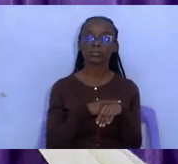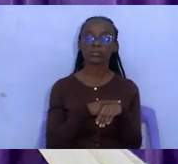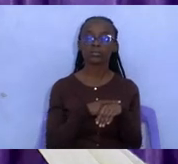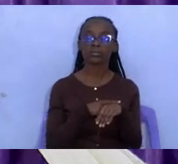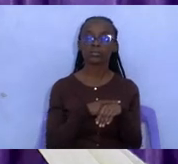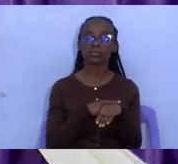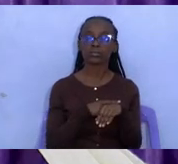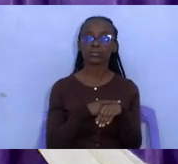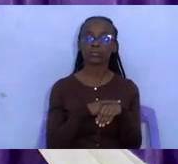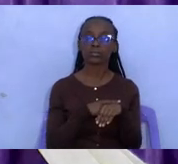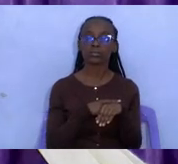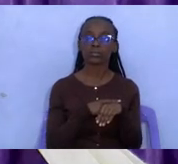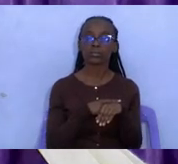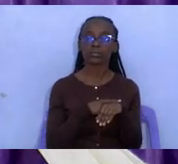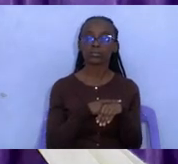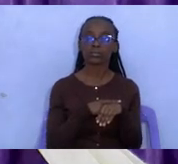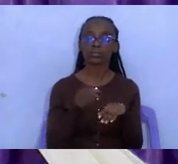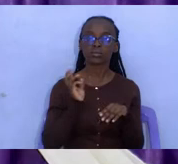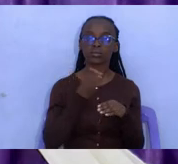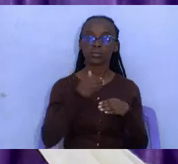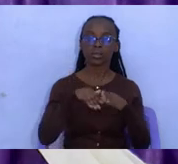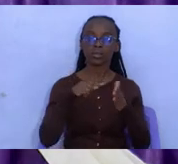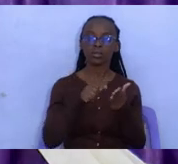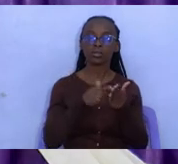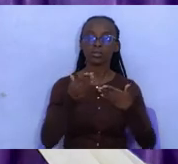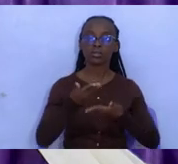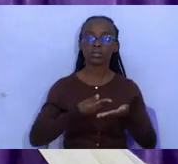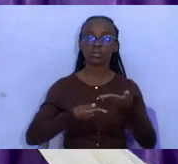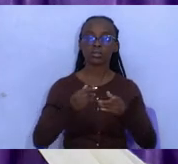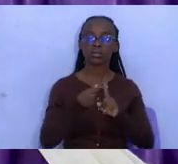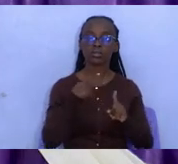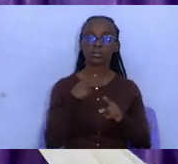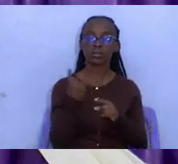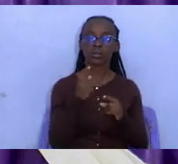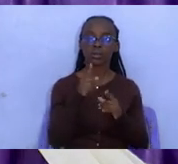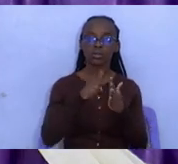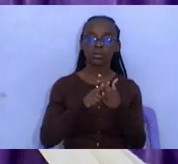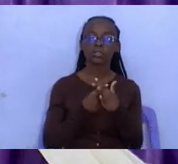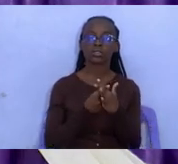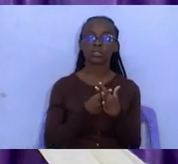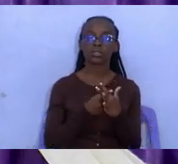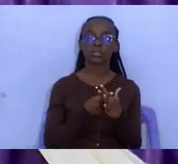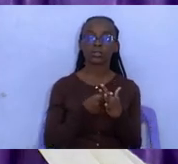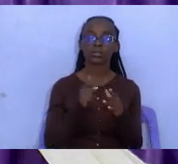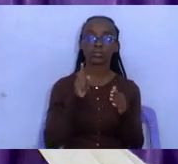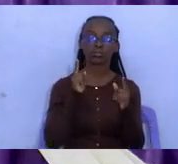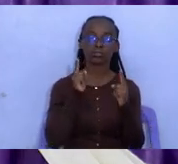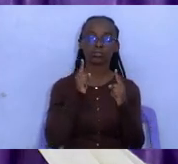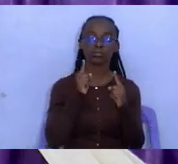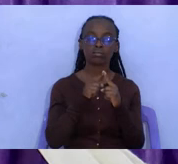ya kushiriki ibada hiki kamilifu, kuanzia mahali ambapo ulianzia hadi sasa,